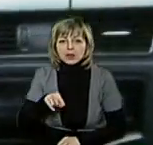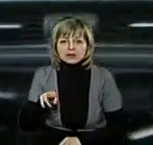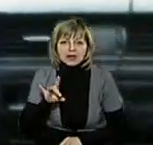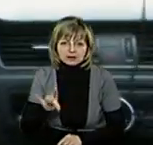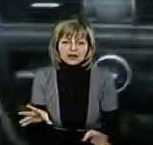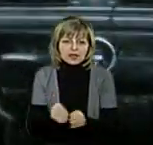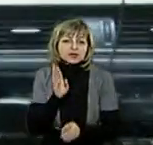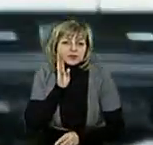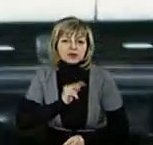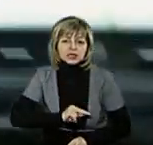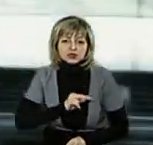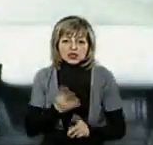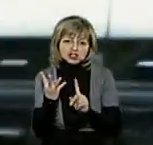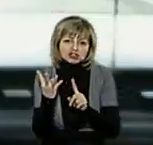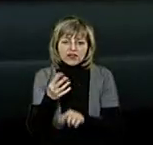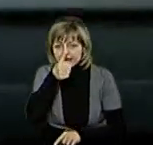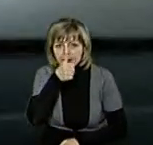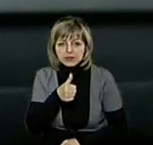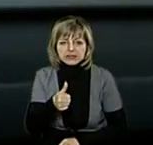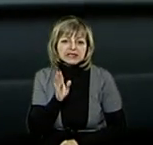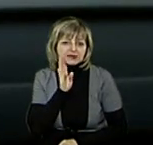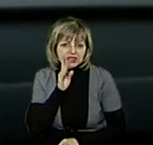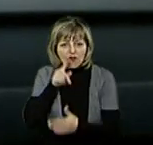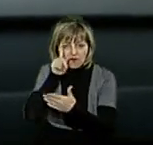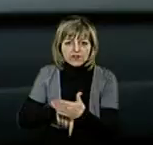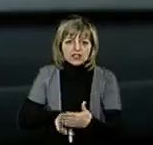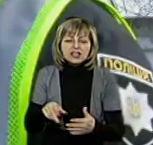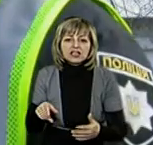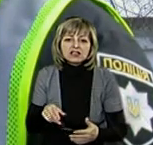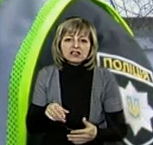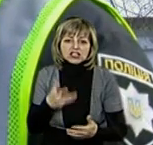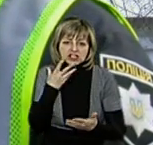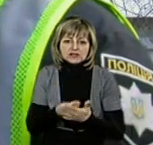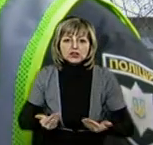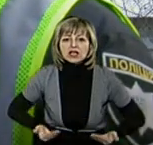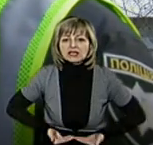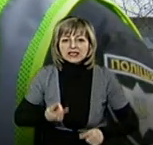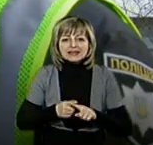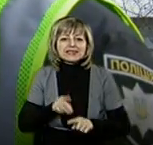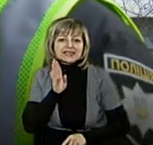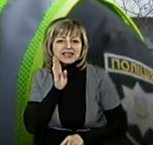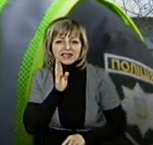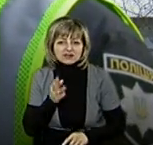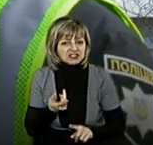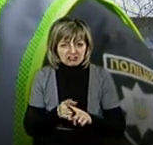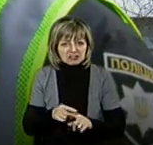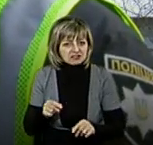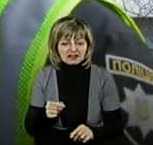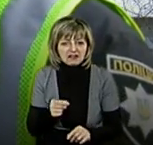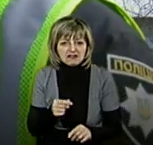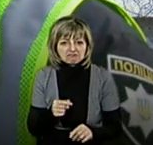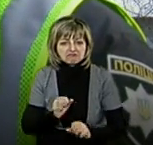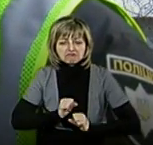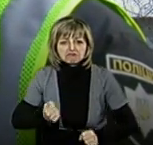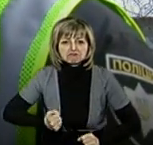у парі із Аліною працює 4-й місяць. Їй, каже, довіряє своє життя. Це така дівчина, яка дає фори багатьом хлопцям.